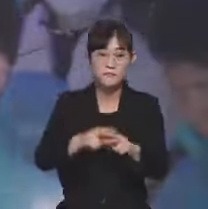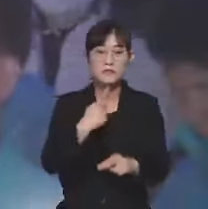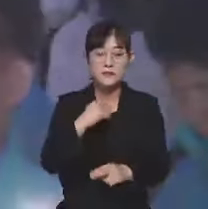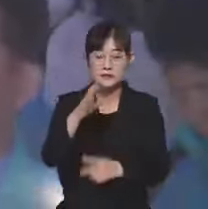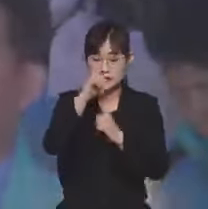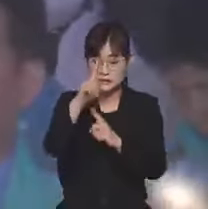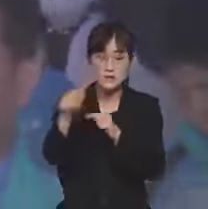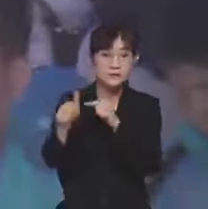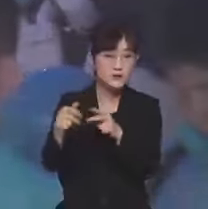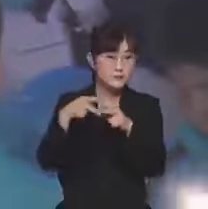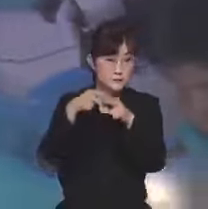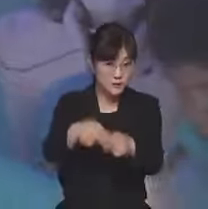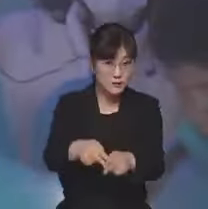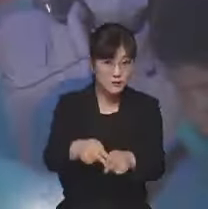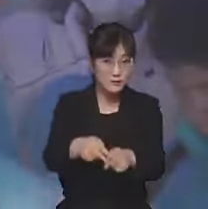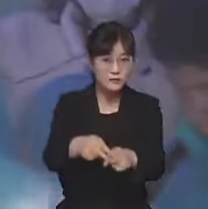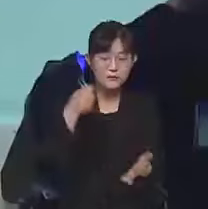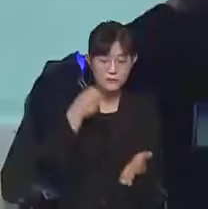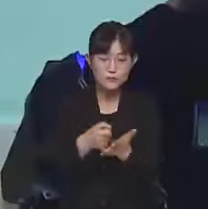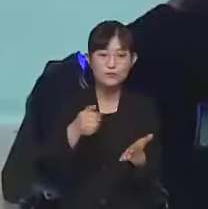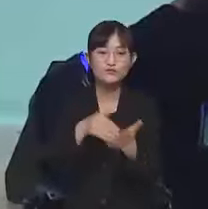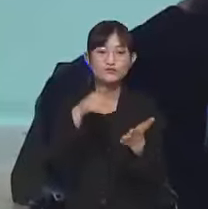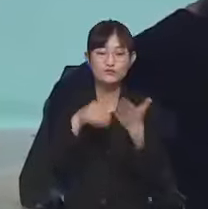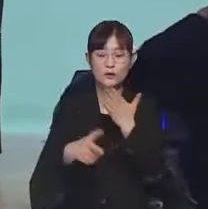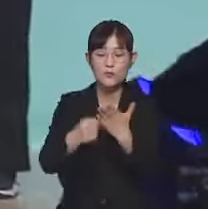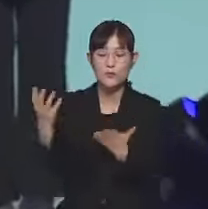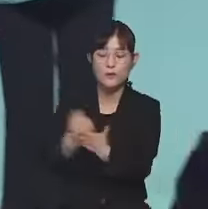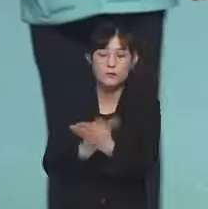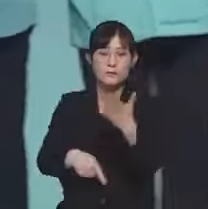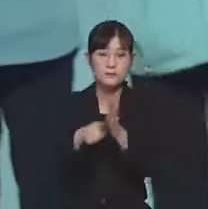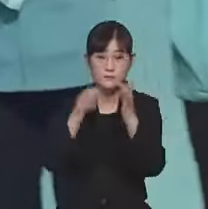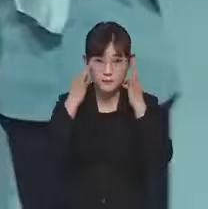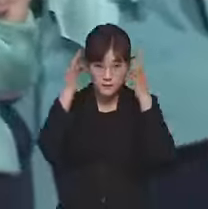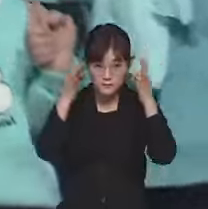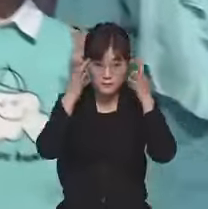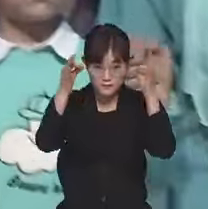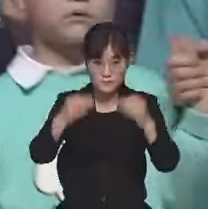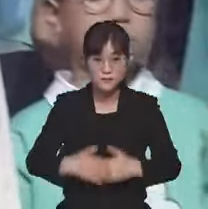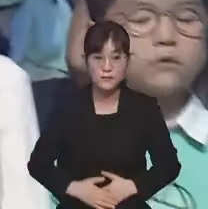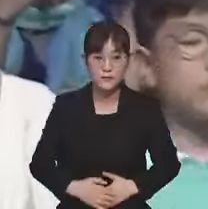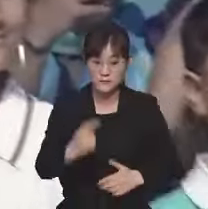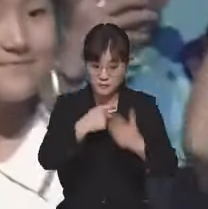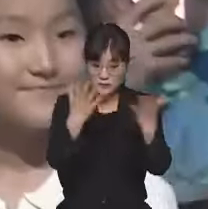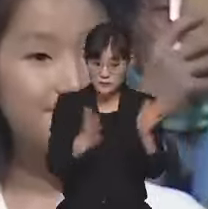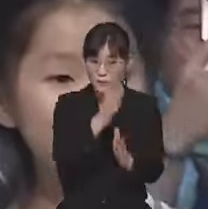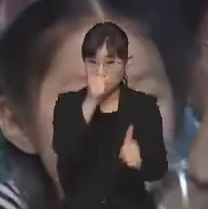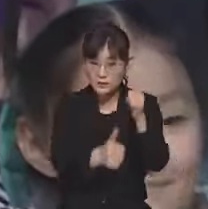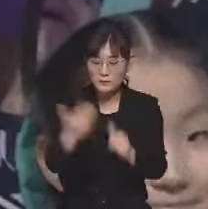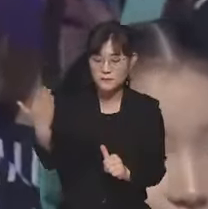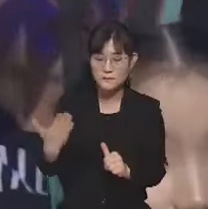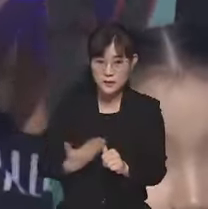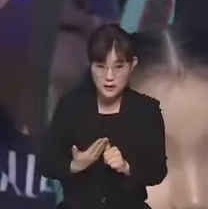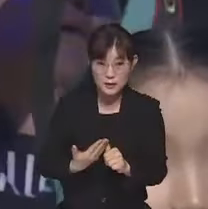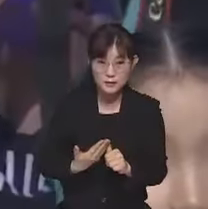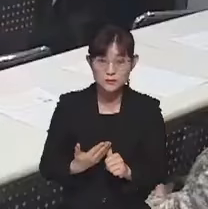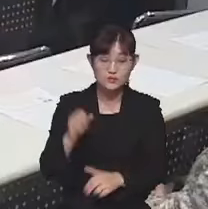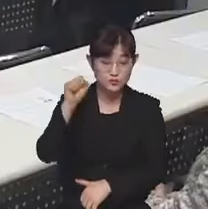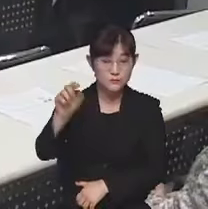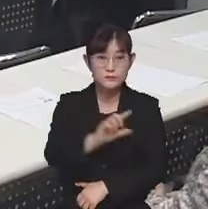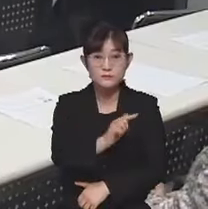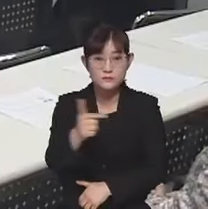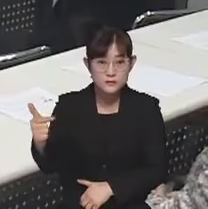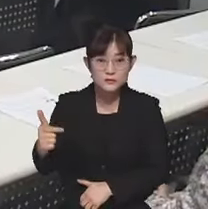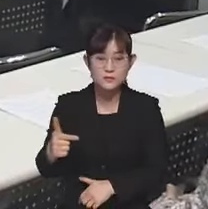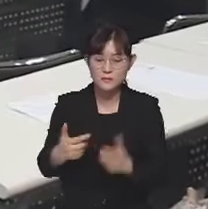확정으로 본격적인 지역 민심 쟁탈전이 시작됐습니다. 민주당 경선에서 배제된 유력 후보들도